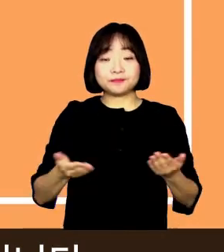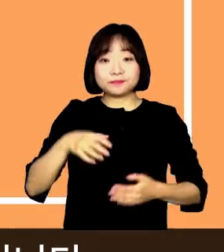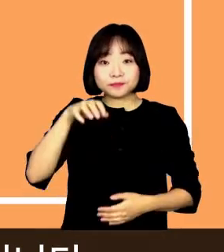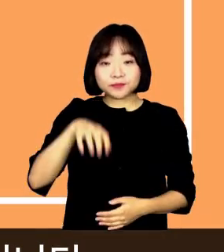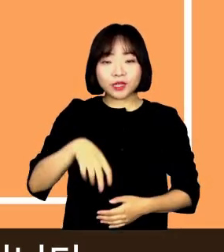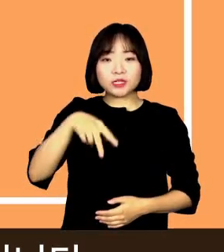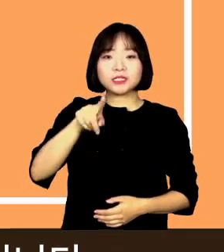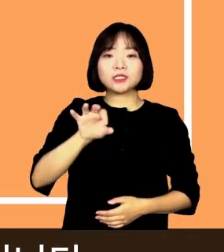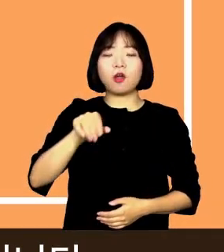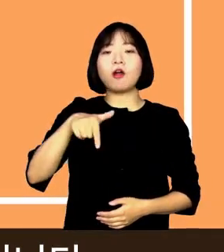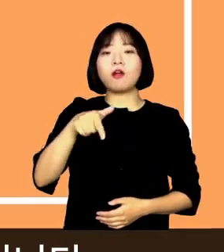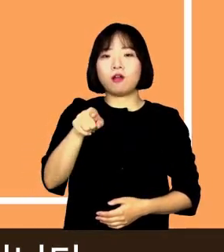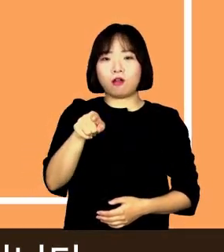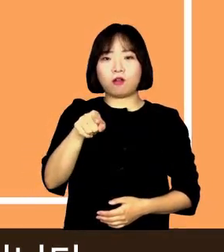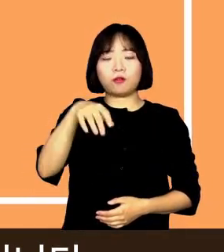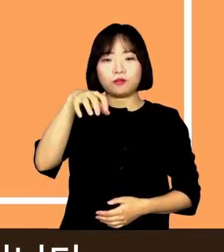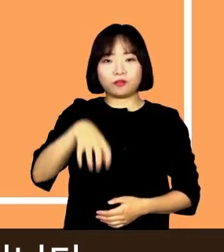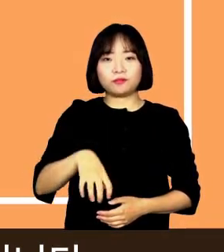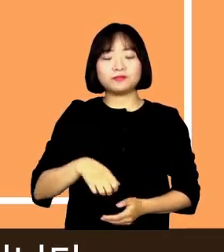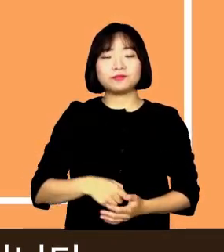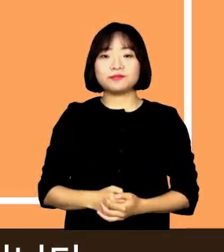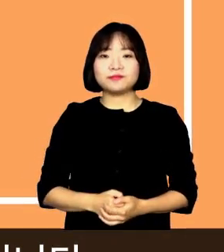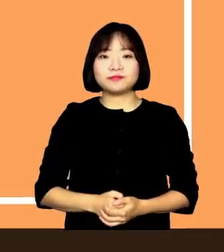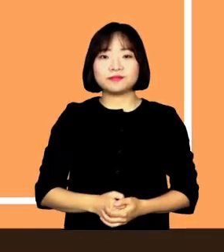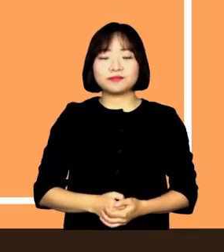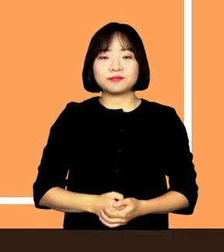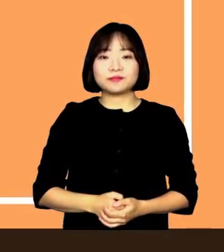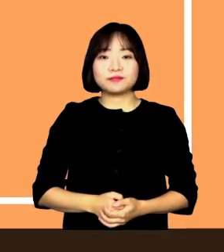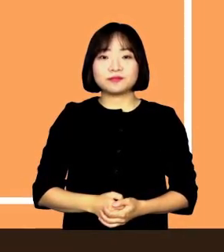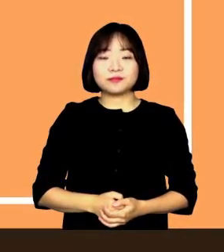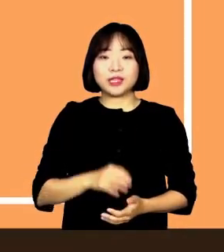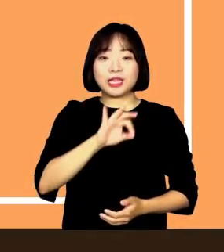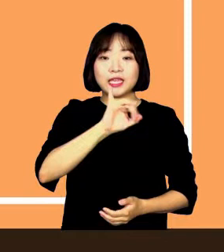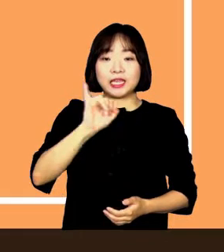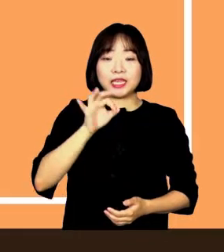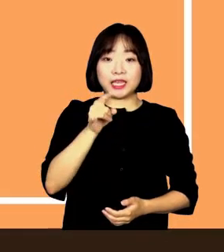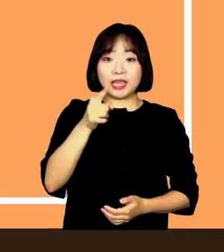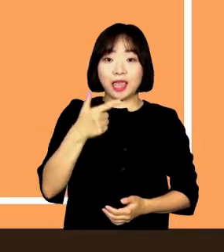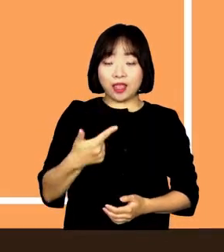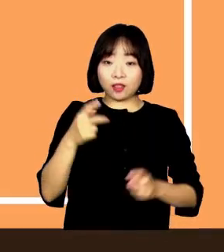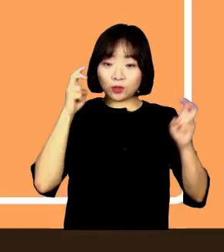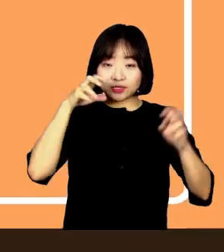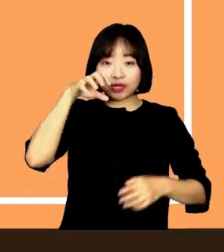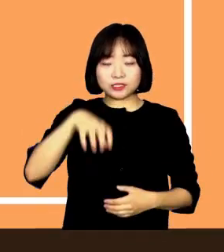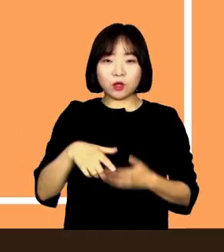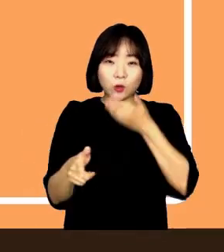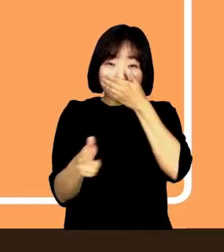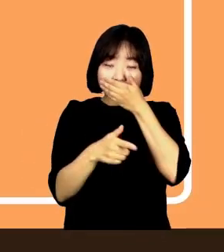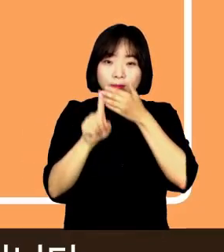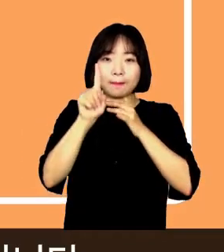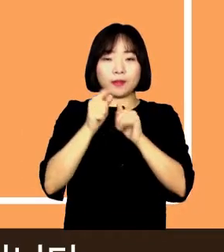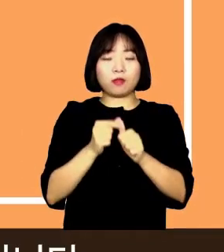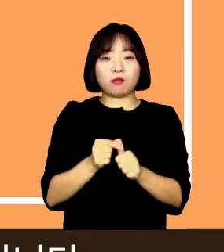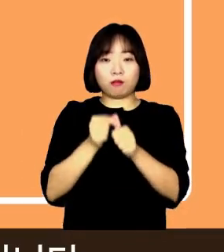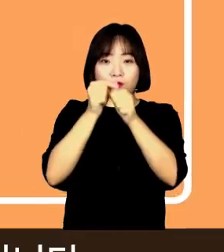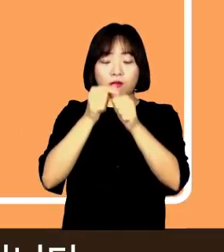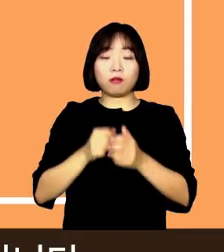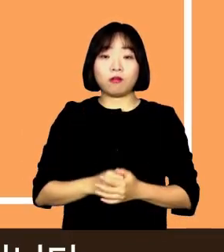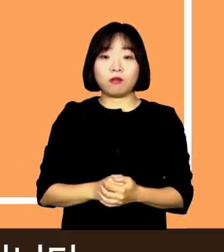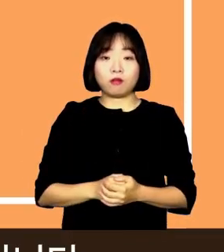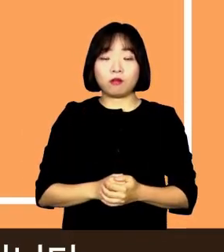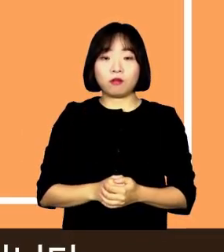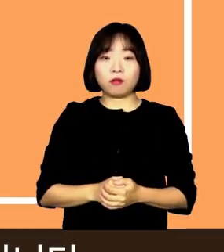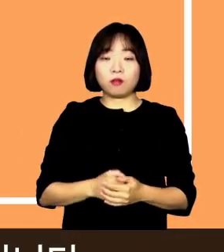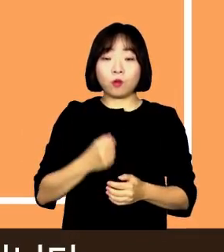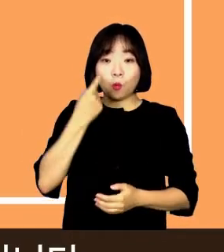서북구 선거읍 공주로 237입니다. EM테크에서 전기 용접원 1명을 모집합니다. 임금은